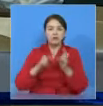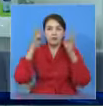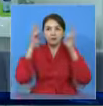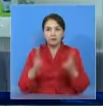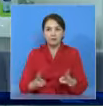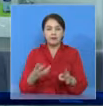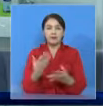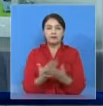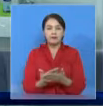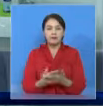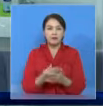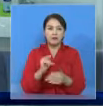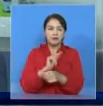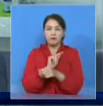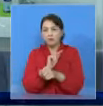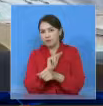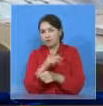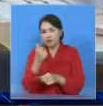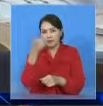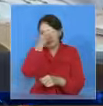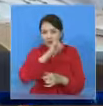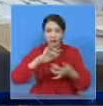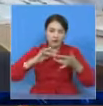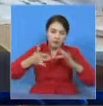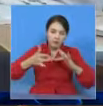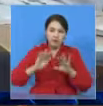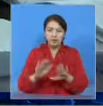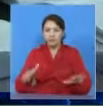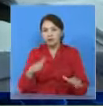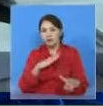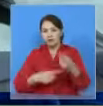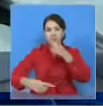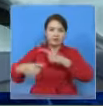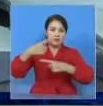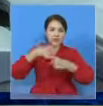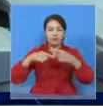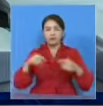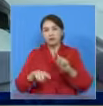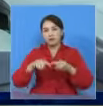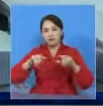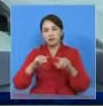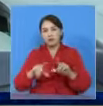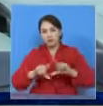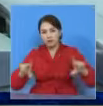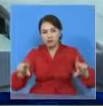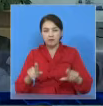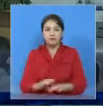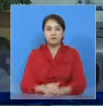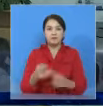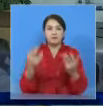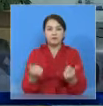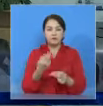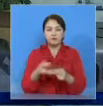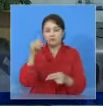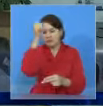безопасности. Тем более, отучившись почти год в режиме онлайн, дети наконец-то вернулись в родные стены школы. Конечно, в этом